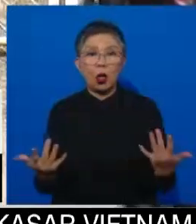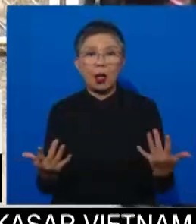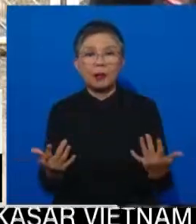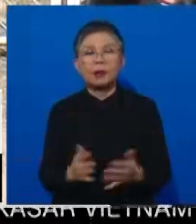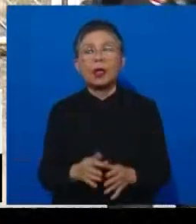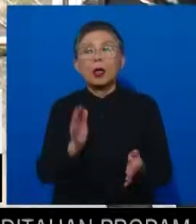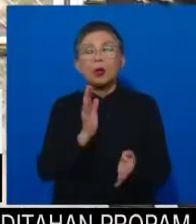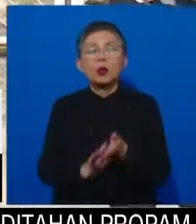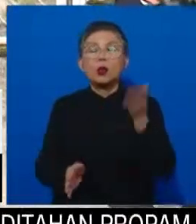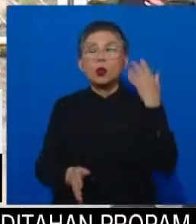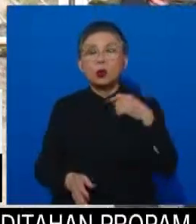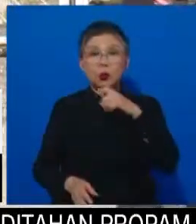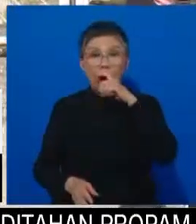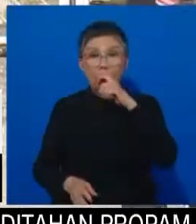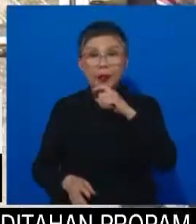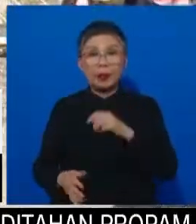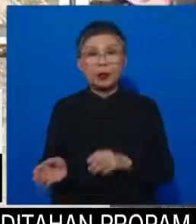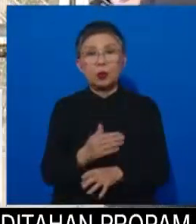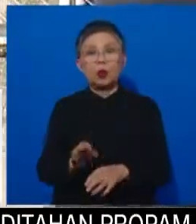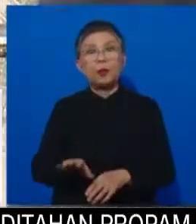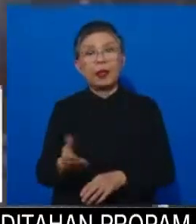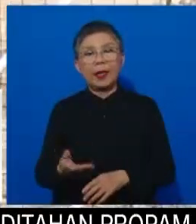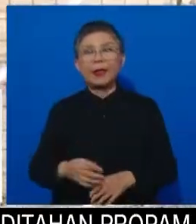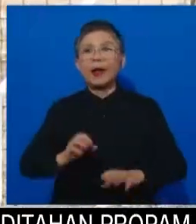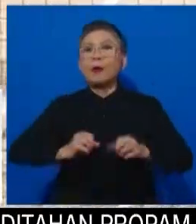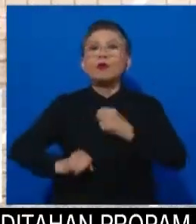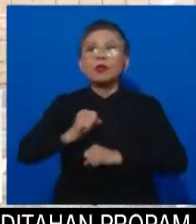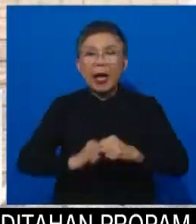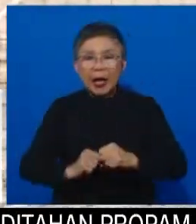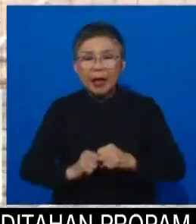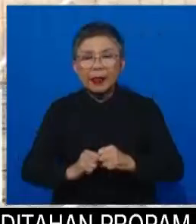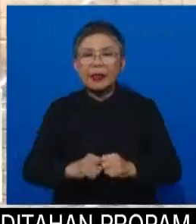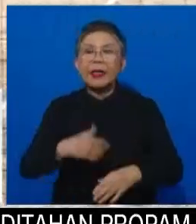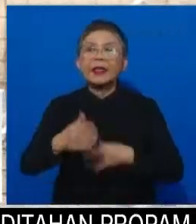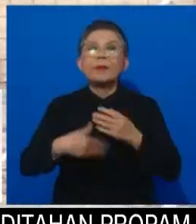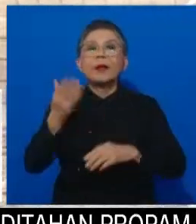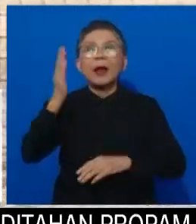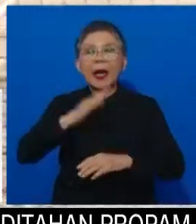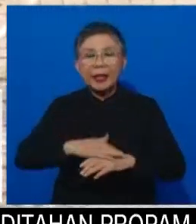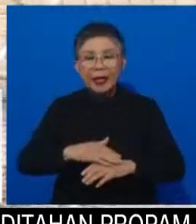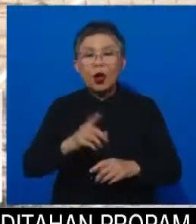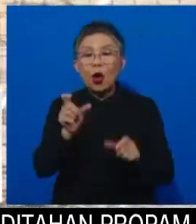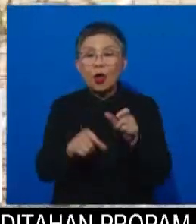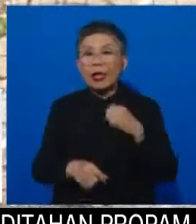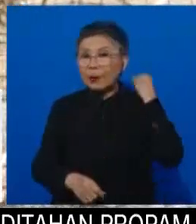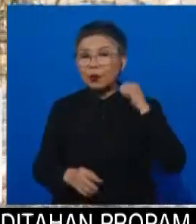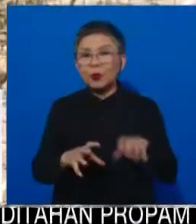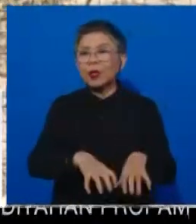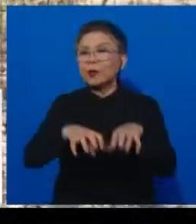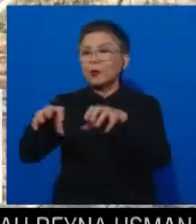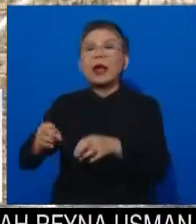pengusaha. Semasa hidup, penghuni rumah hanya terlihat keluar untuk membuang sampah dan sesekali bepergian dengan